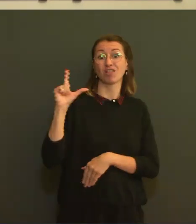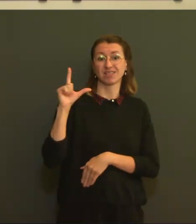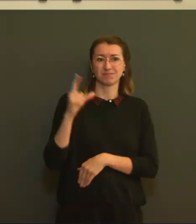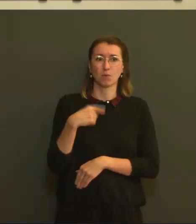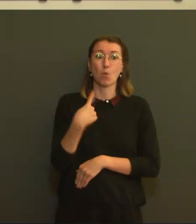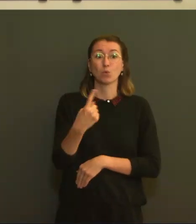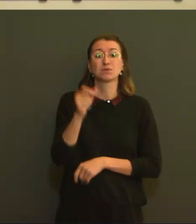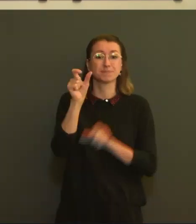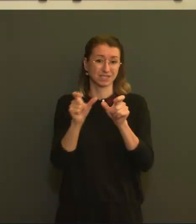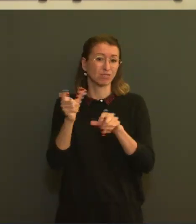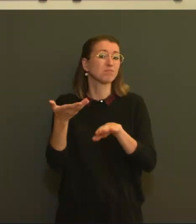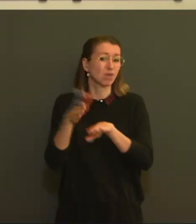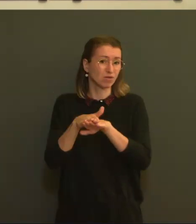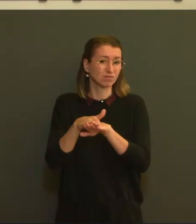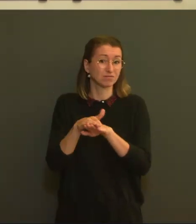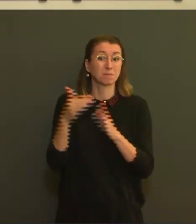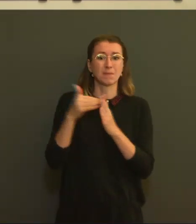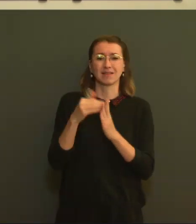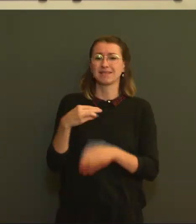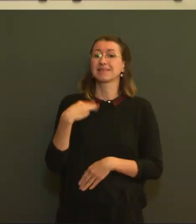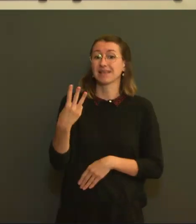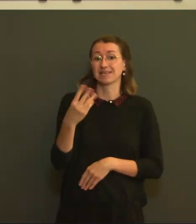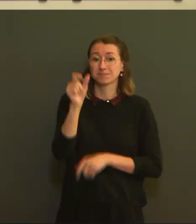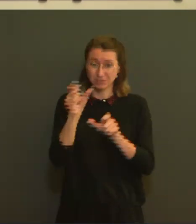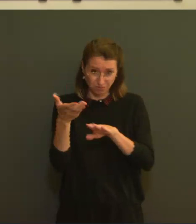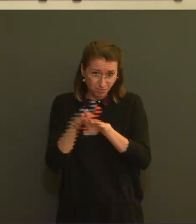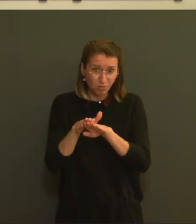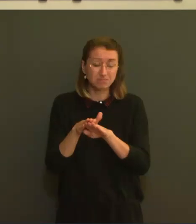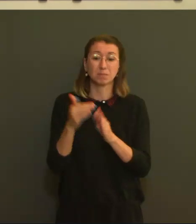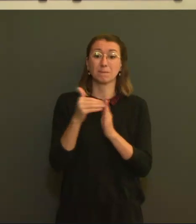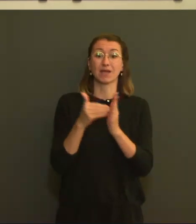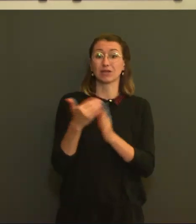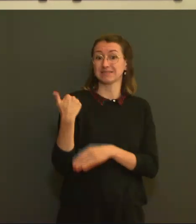décès observés respectivement les 3 premiers jours de la semaine.